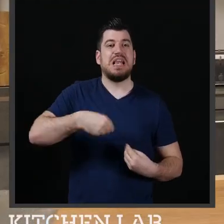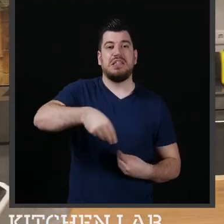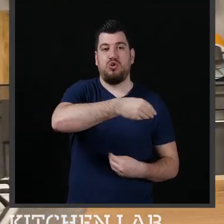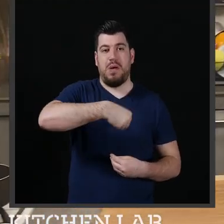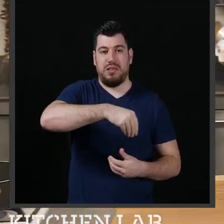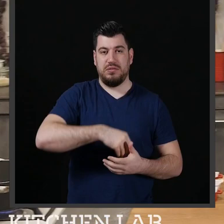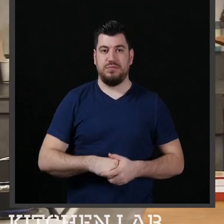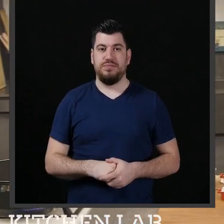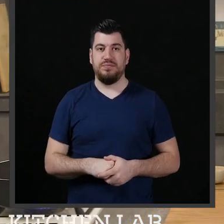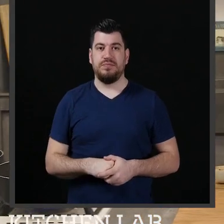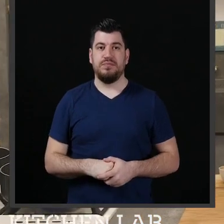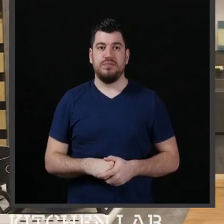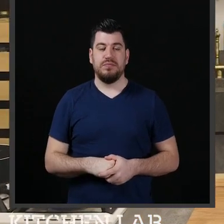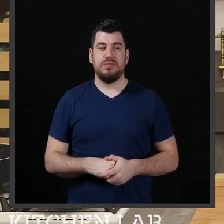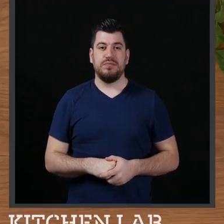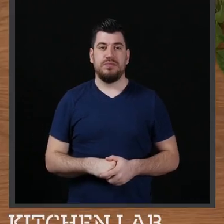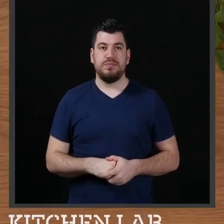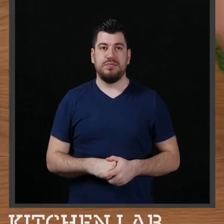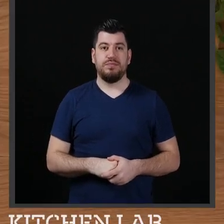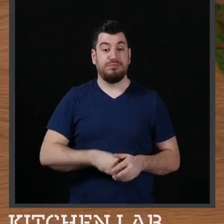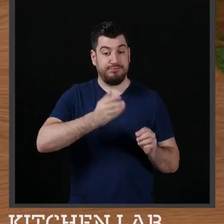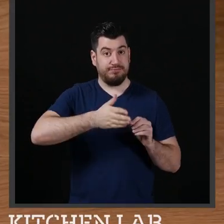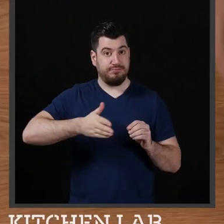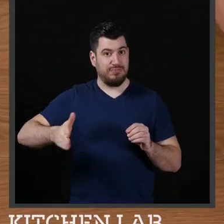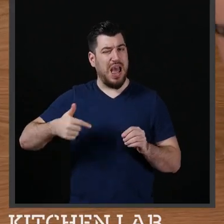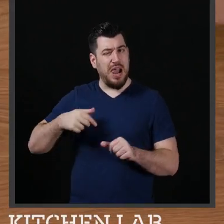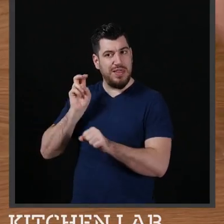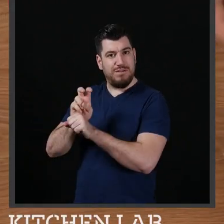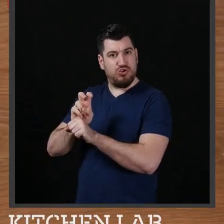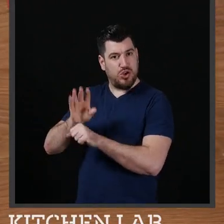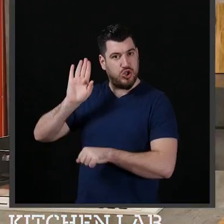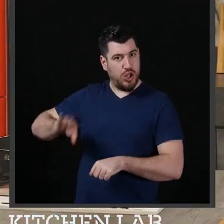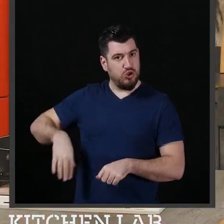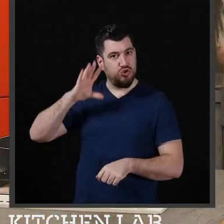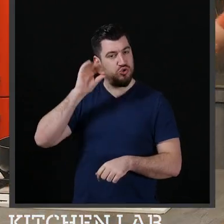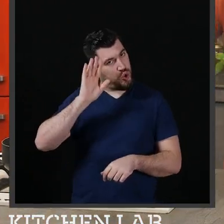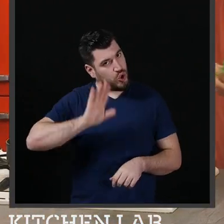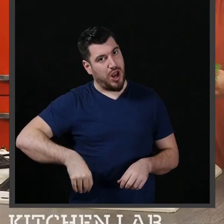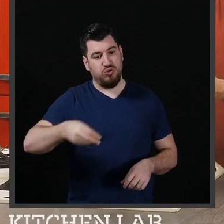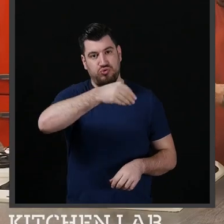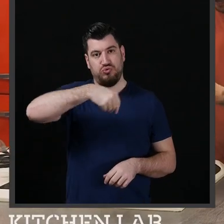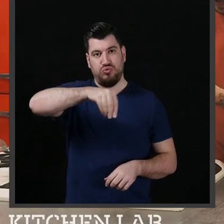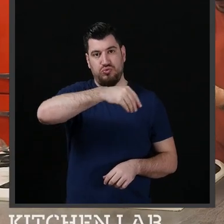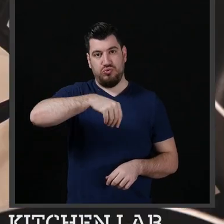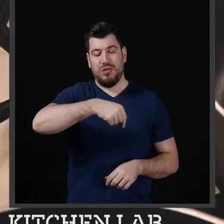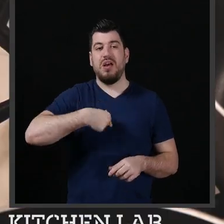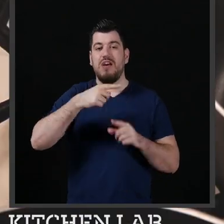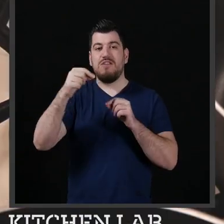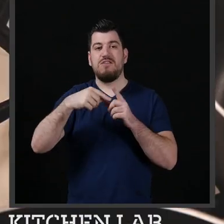μπολικό, αλλά θα κρατήσω και λίγο στο τέλος για να ρίξω φρέσκο. Αυτά τα φιλαράκια θα ψιλοκόψω